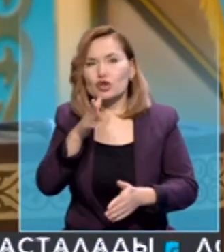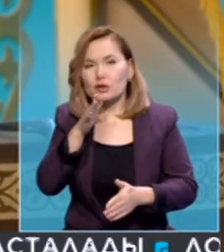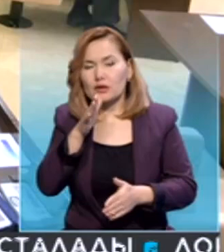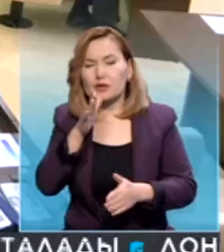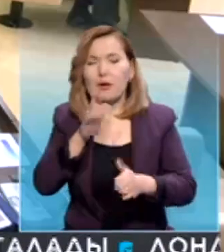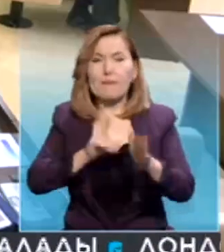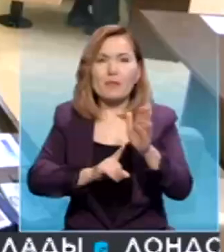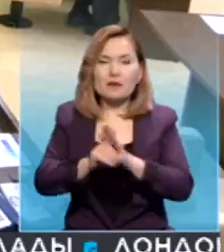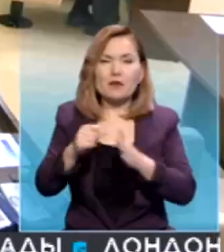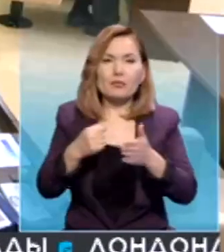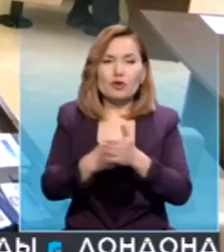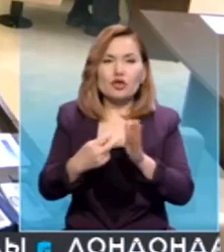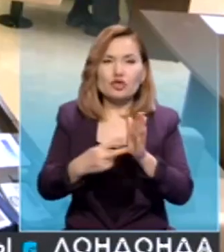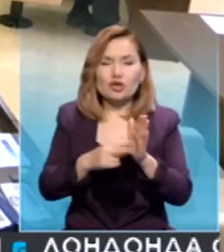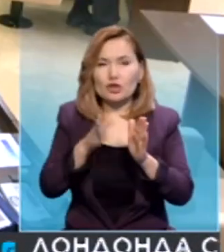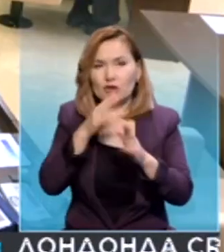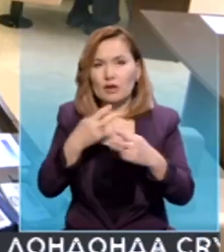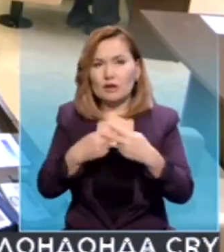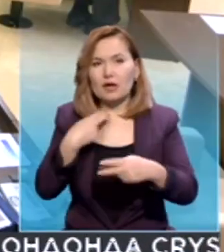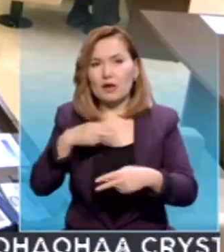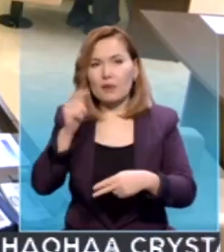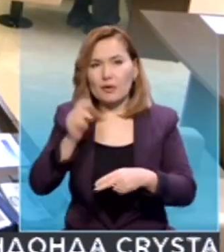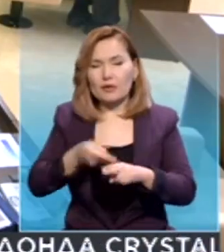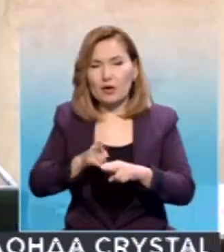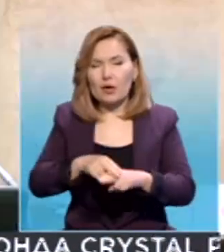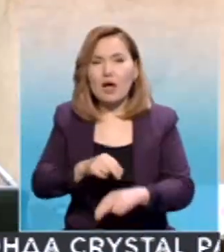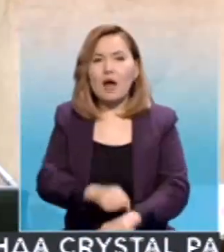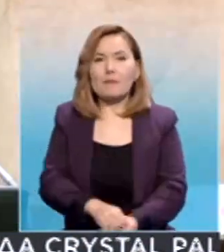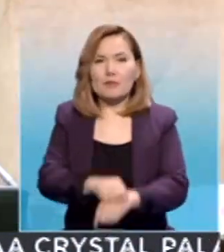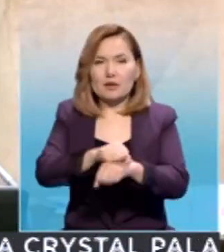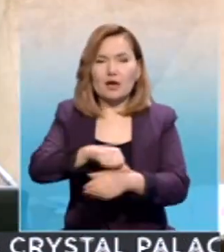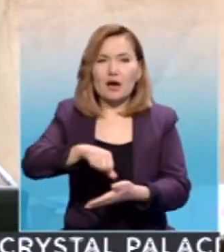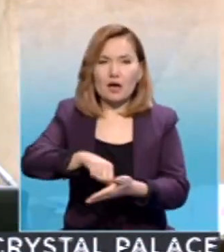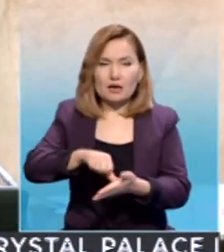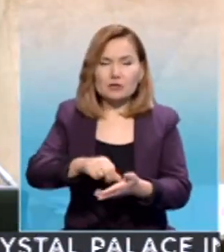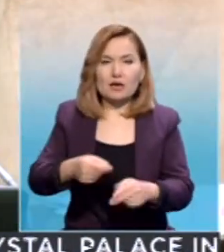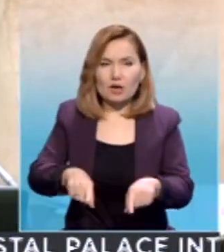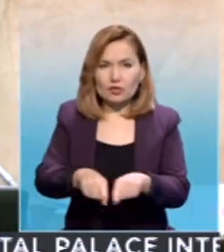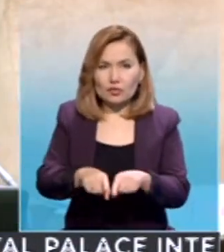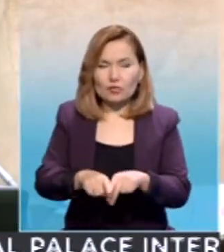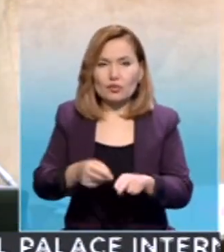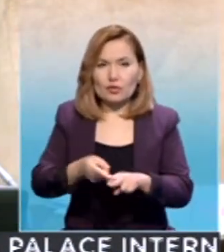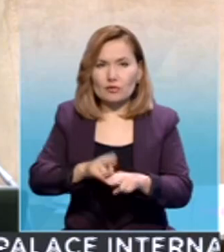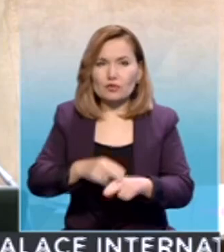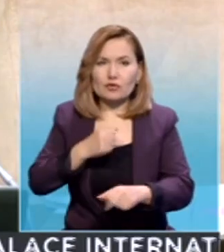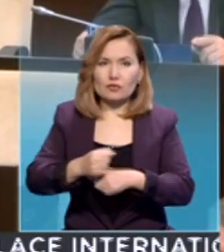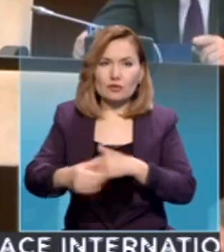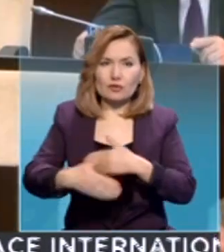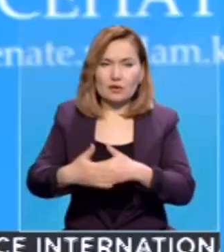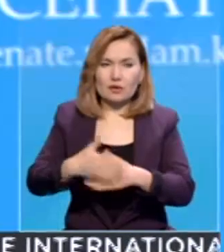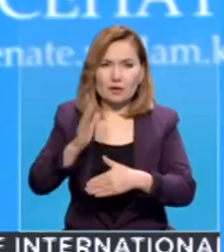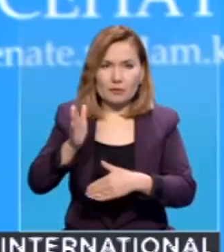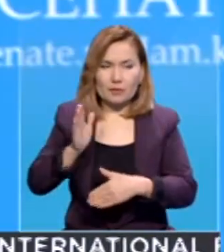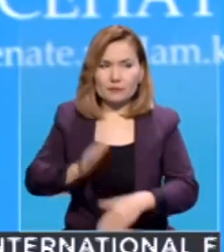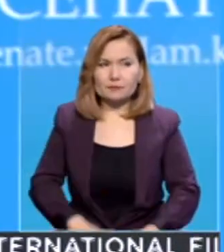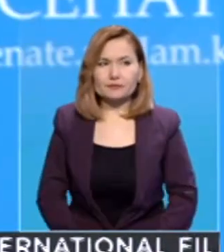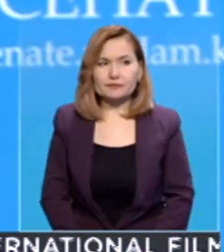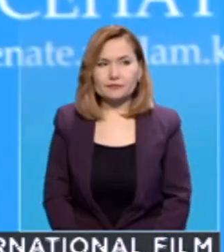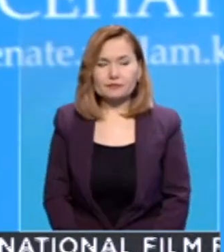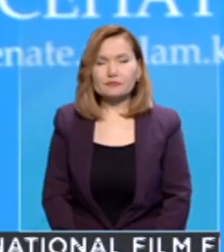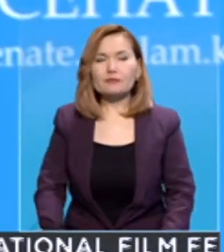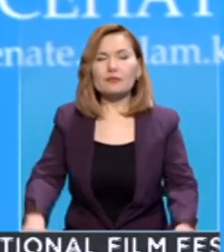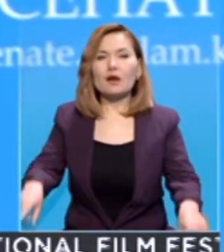мүмкін. Ішкі істер министрі бұл түзетулер митинг туралы заңға қарама-қайшы келмейтінін айтты. Бүгін егер